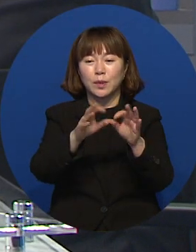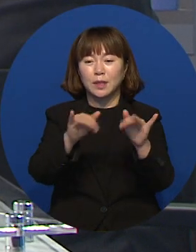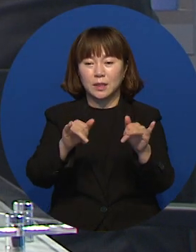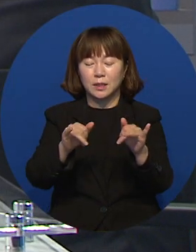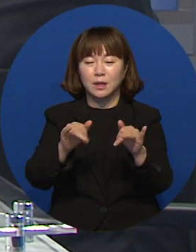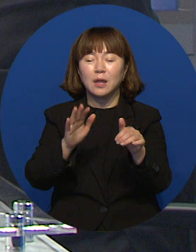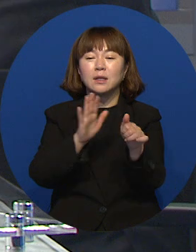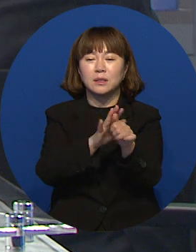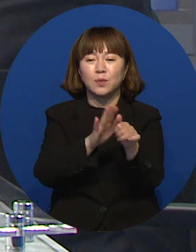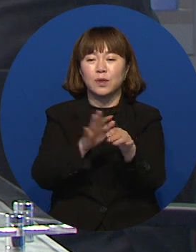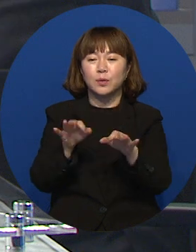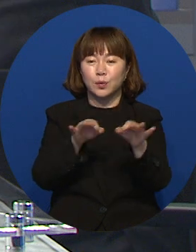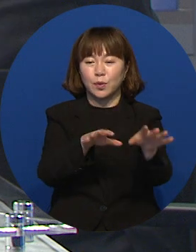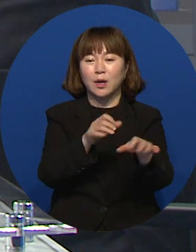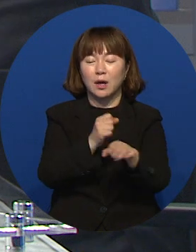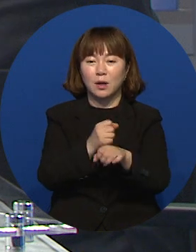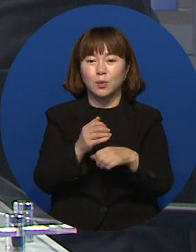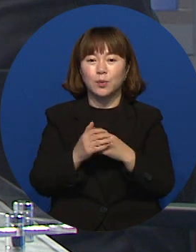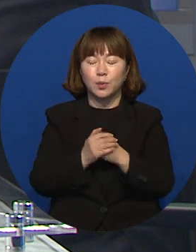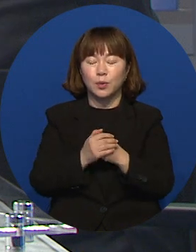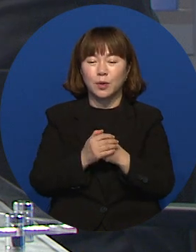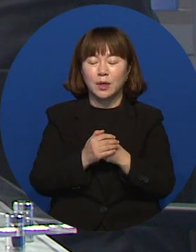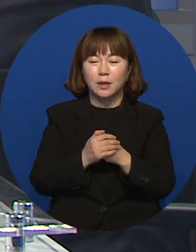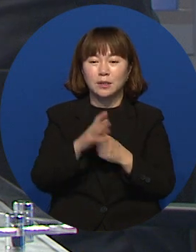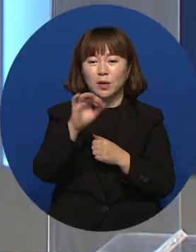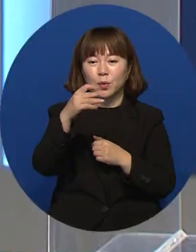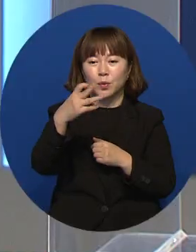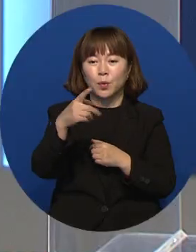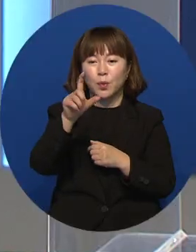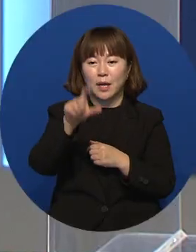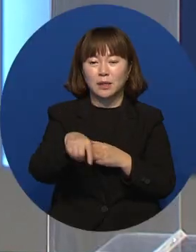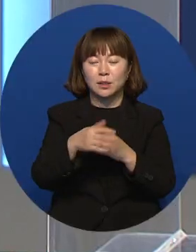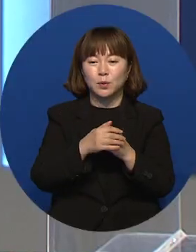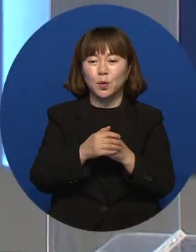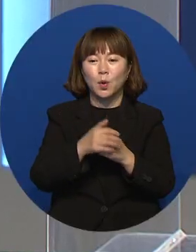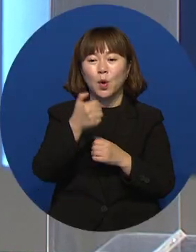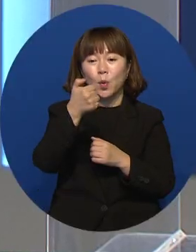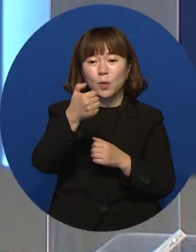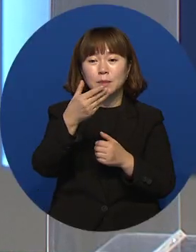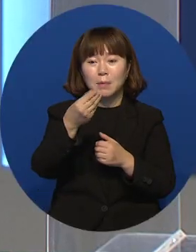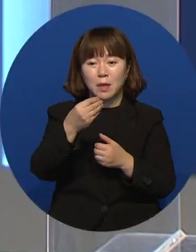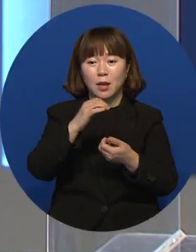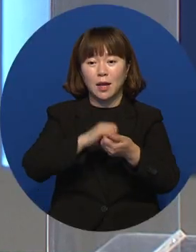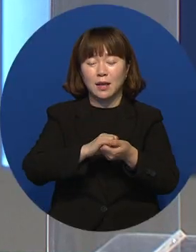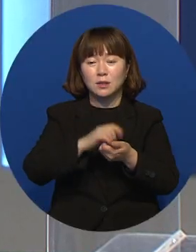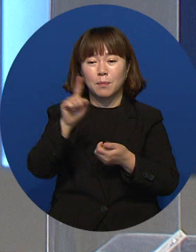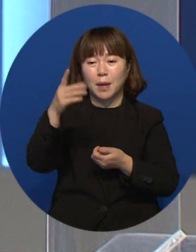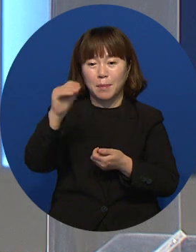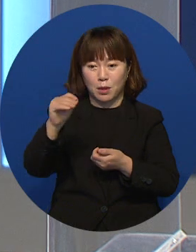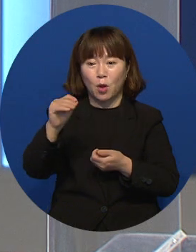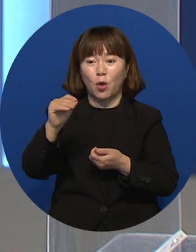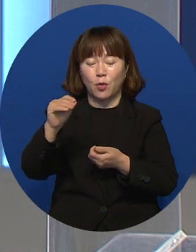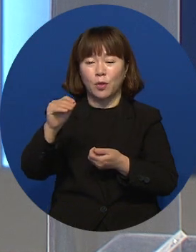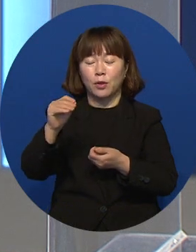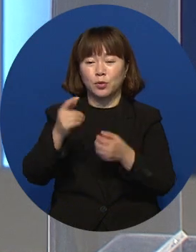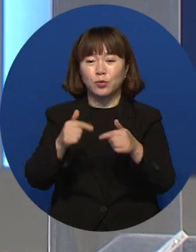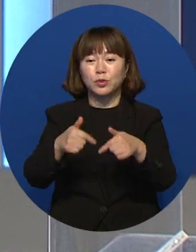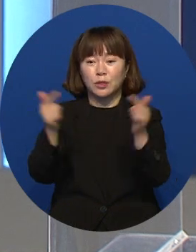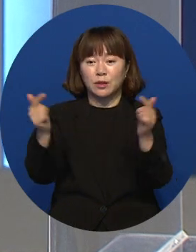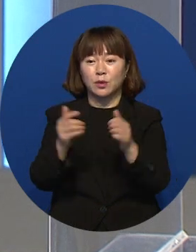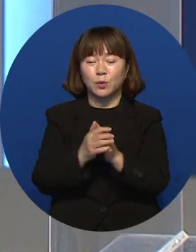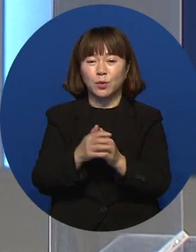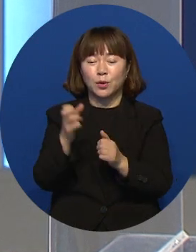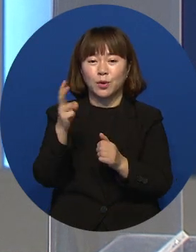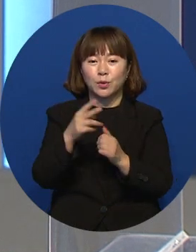제 꿈에 한도도 50만원에서 100만원 늘려 올해 예 캐쉬백 때울 더 현행 10% 인데 15% 록 내부적으로도